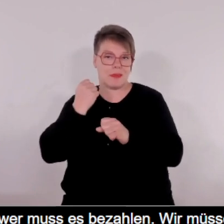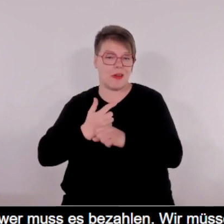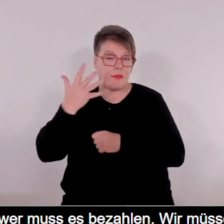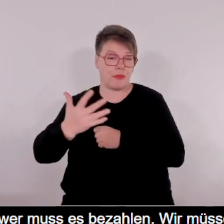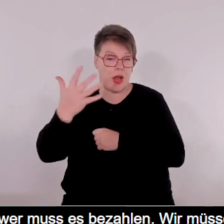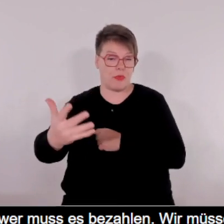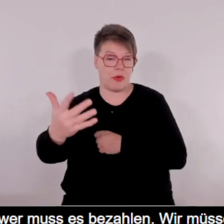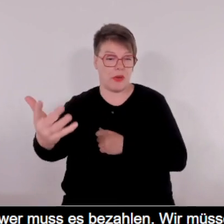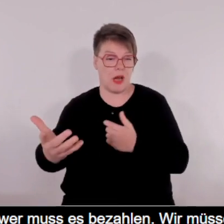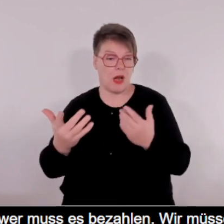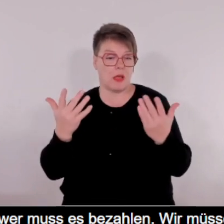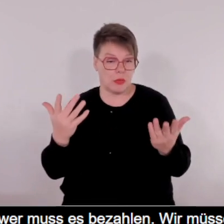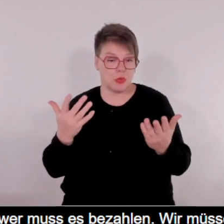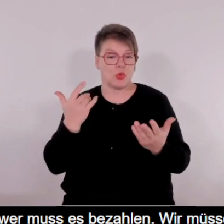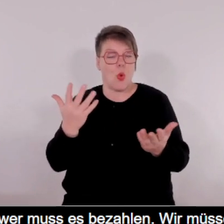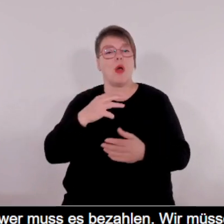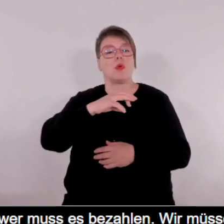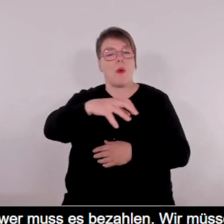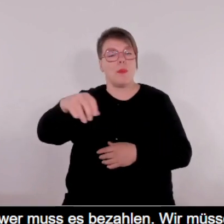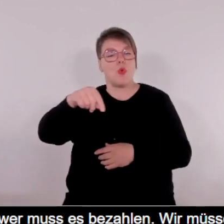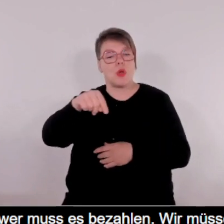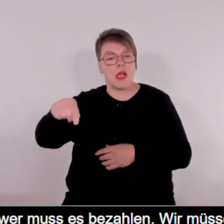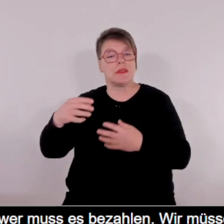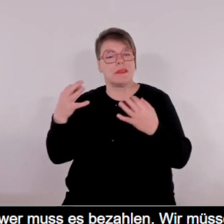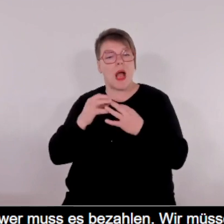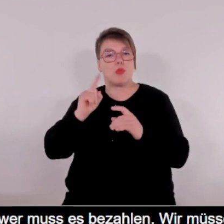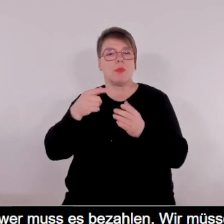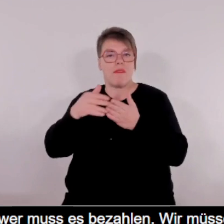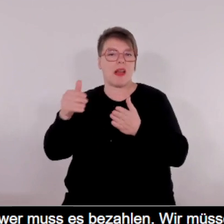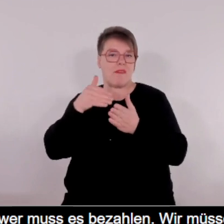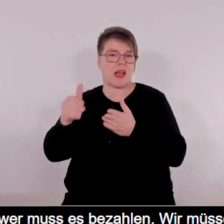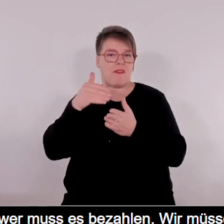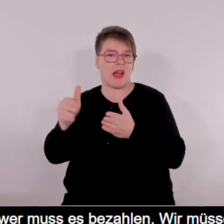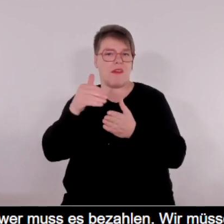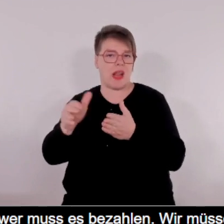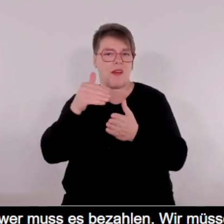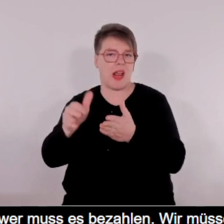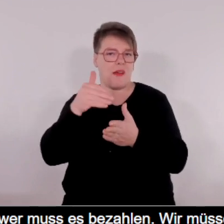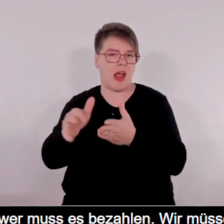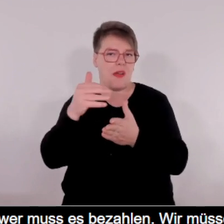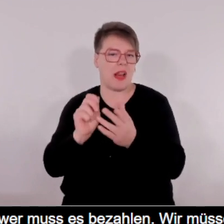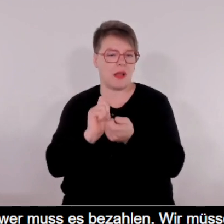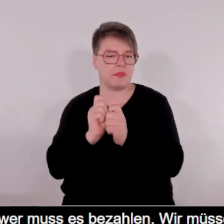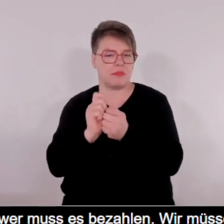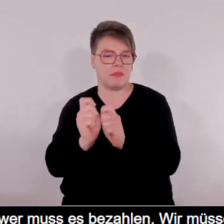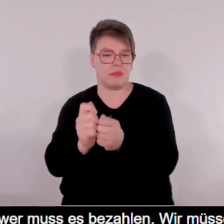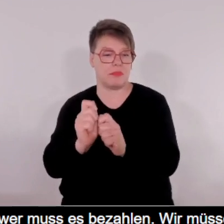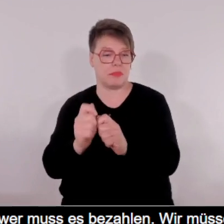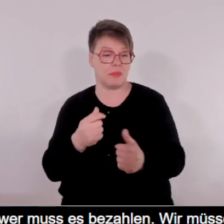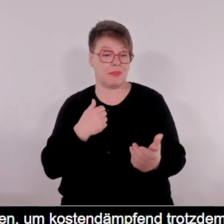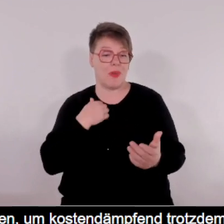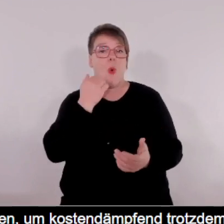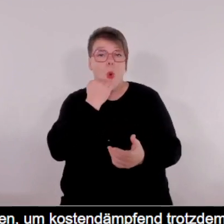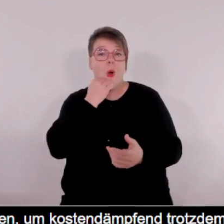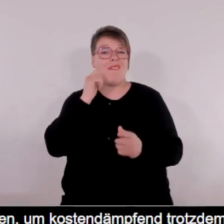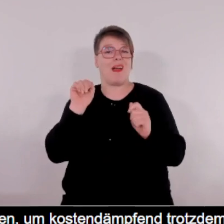vier Milliarden dann auch versprochen für die Netze, auch um den Geothermieausbau voranzubringen, um die Fernwärmenetze, um die